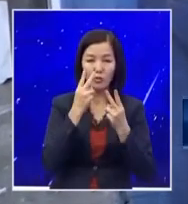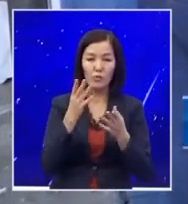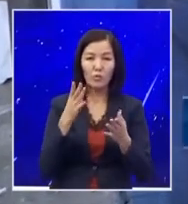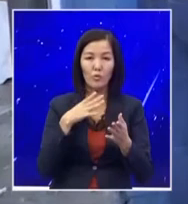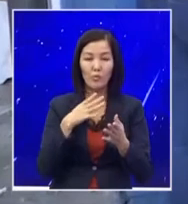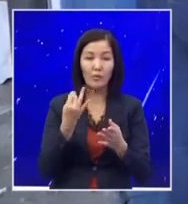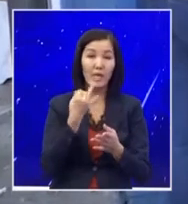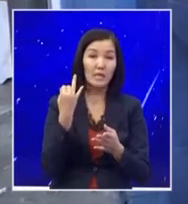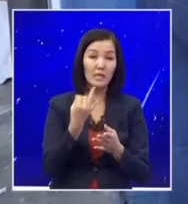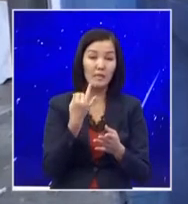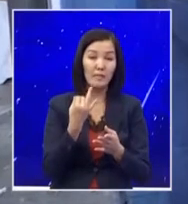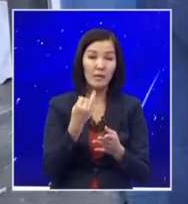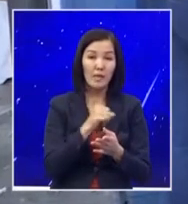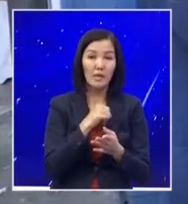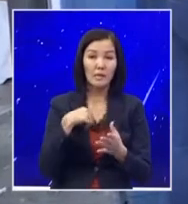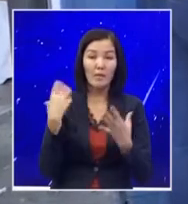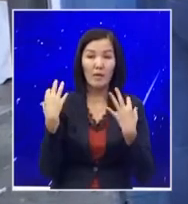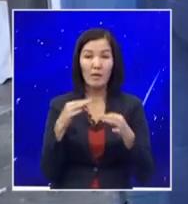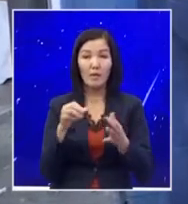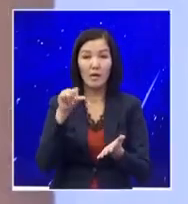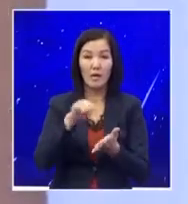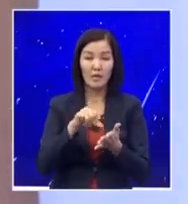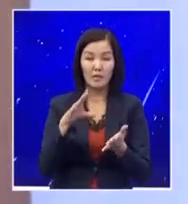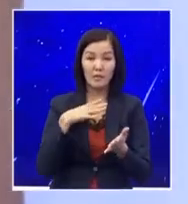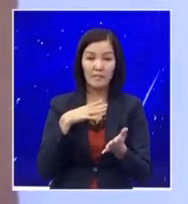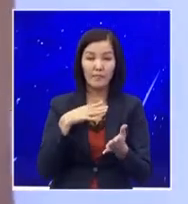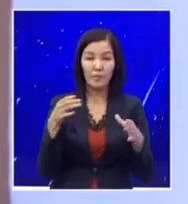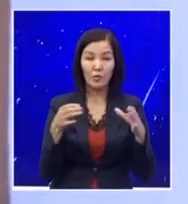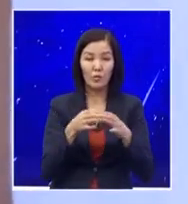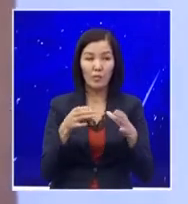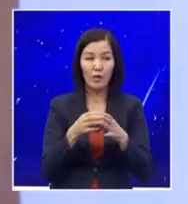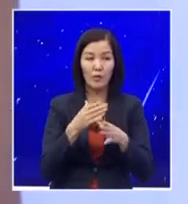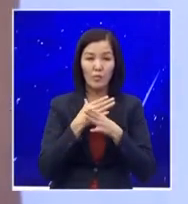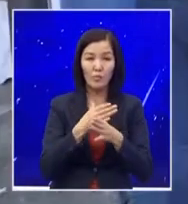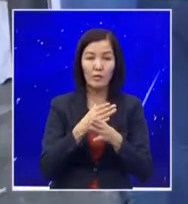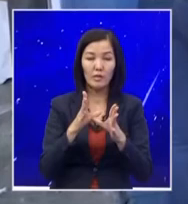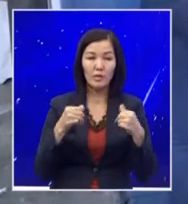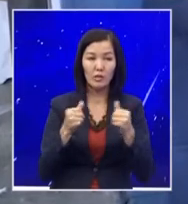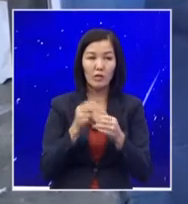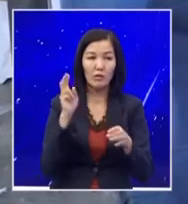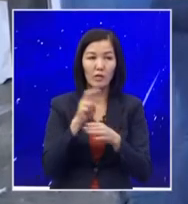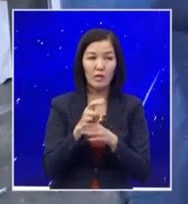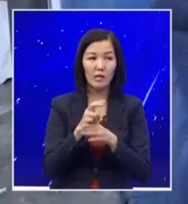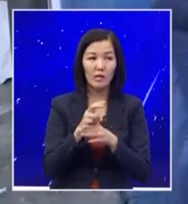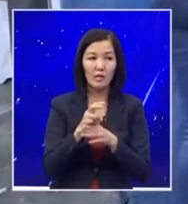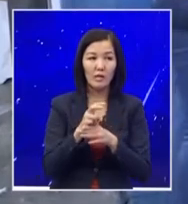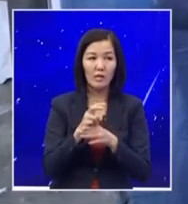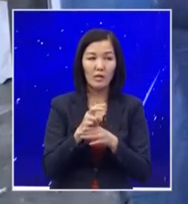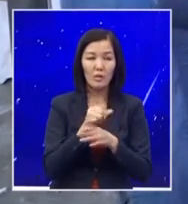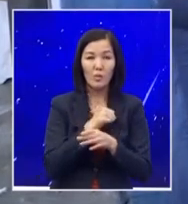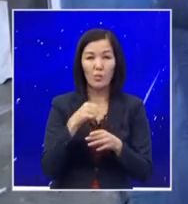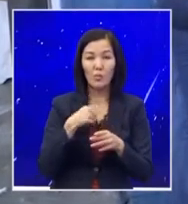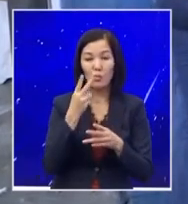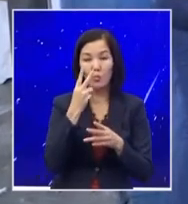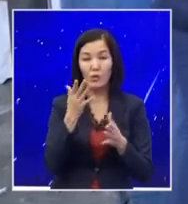соларға қызығып, өзімде кірдім осы группаға, көмектесетін жанұяларға келген кезде, өздерін